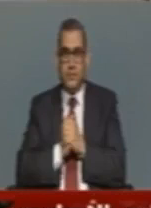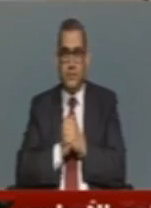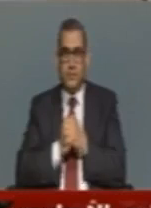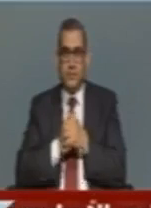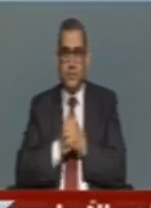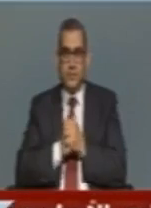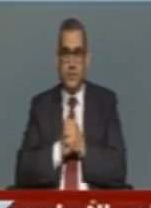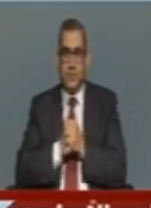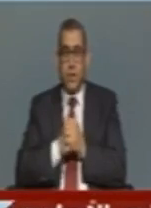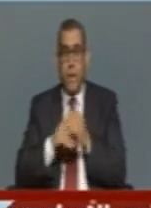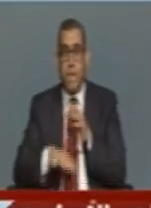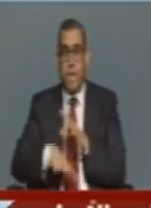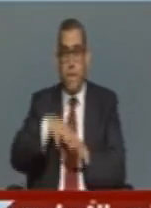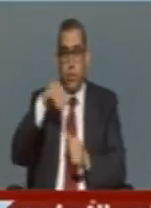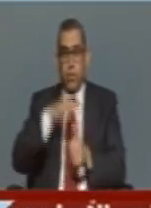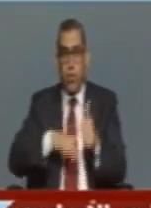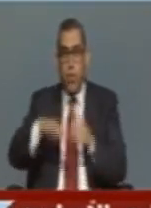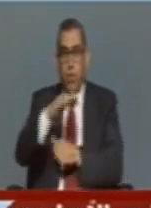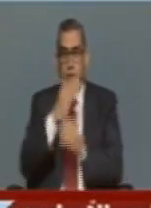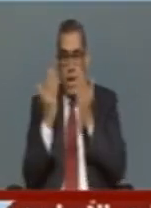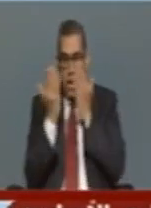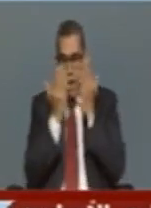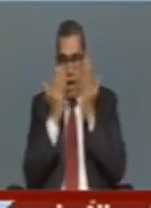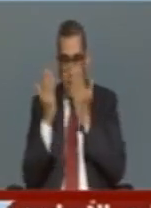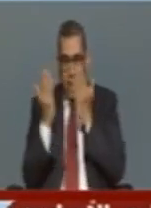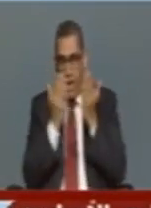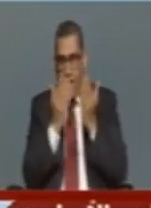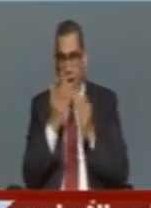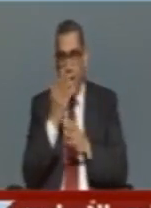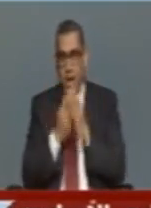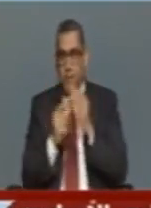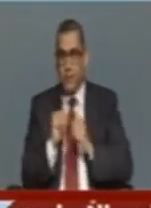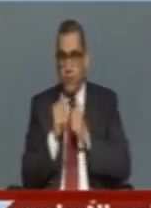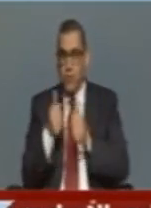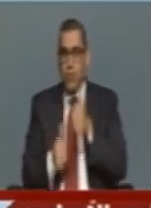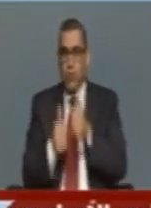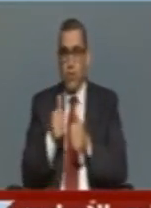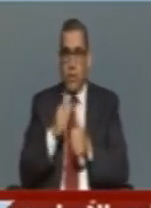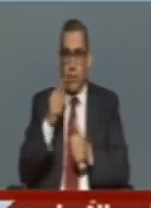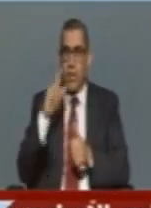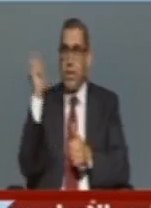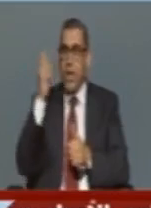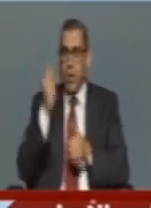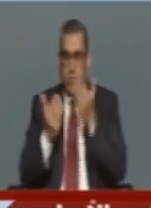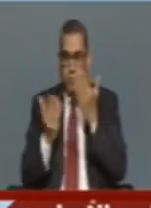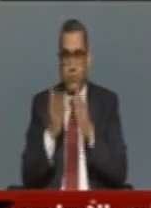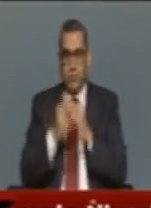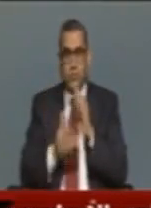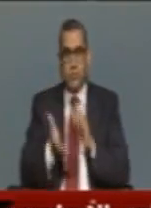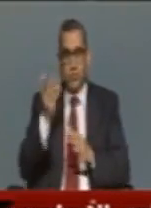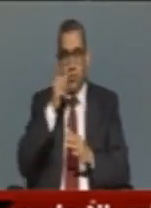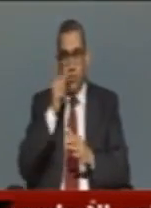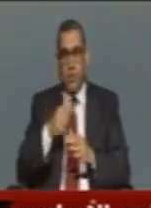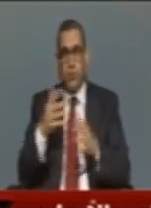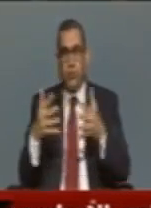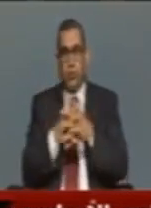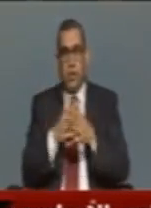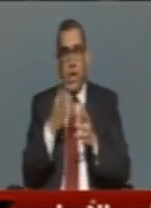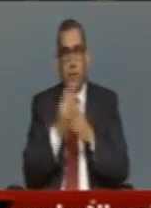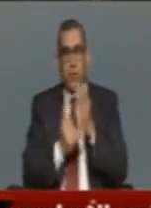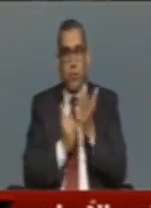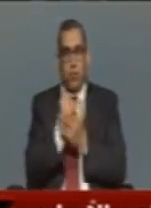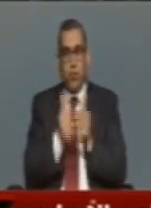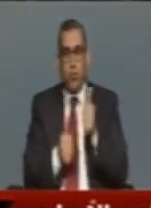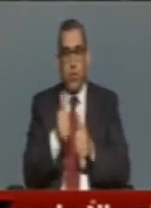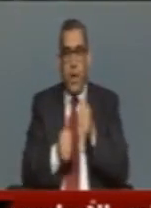المشروع الوطني للقراءة ده واحد من أولادنا دخلوا فيه وخدوا جوائز دولية فيه. المشاركة طلاب المدارس في المسابقات الدولية